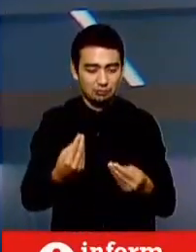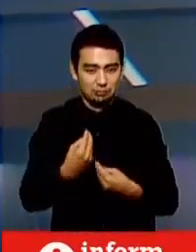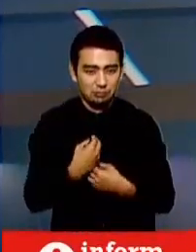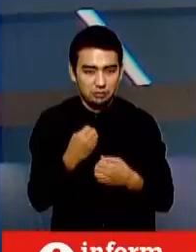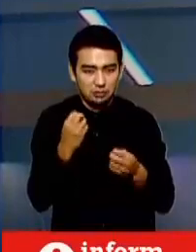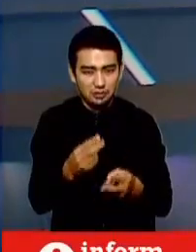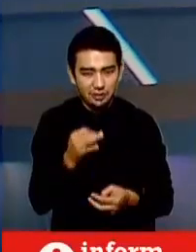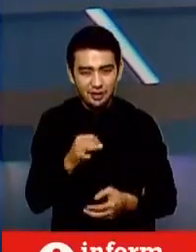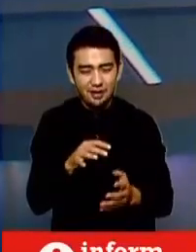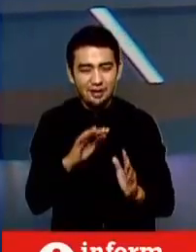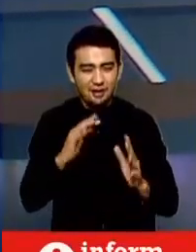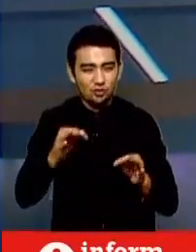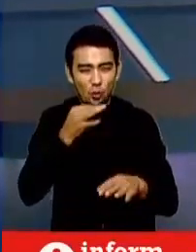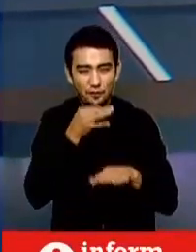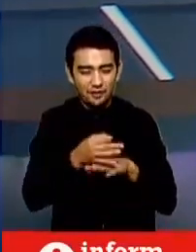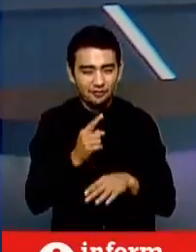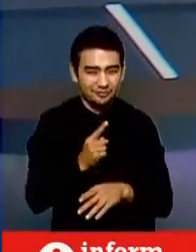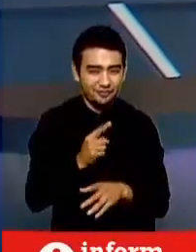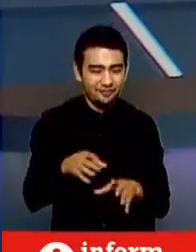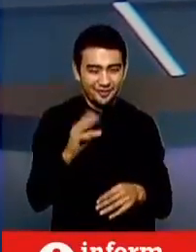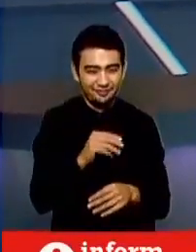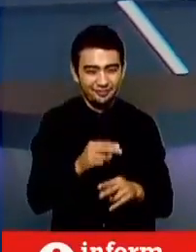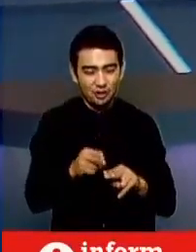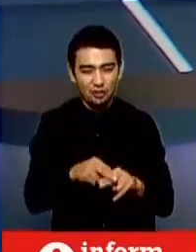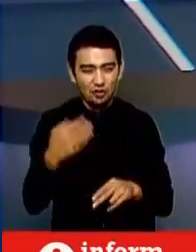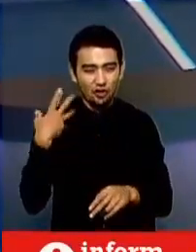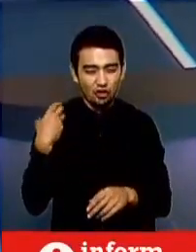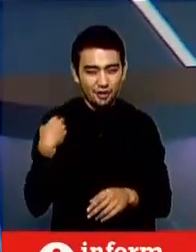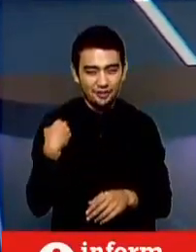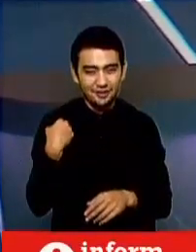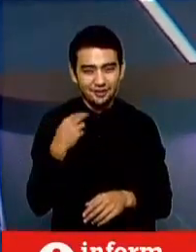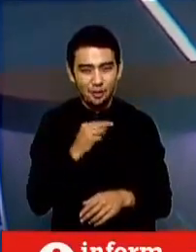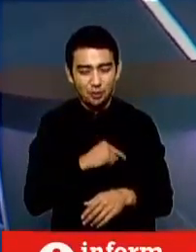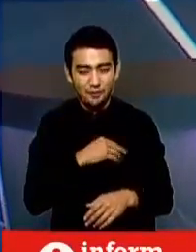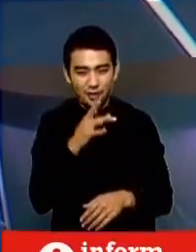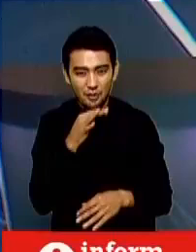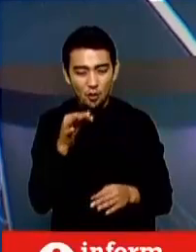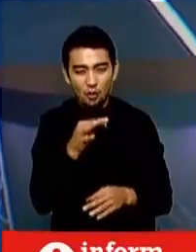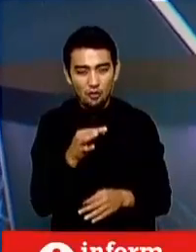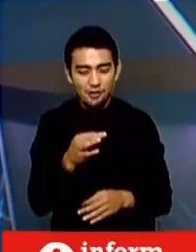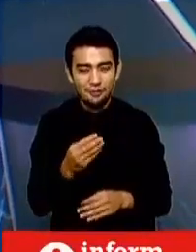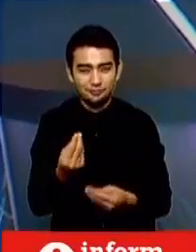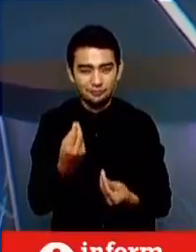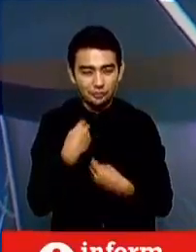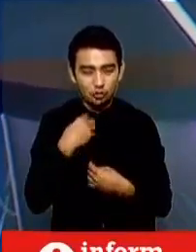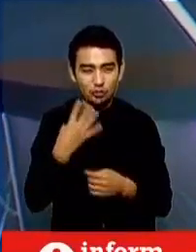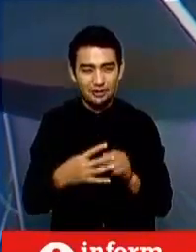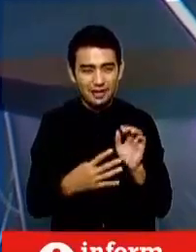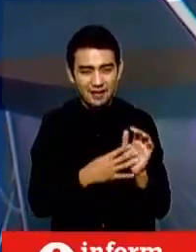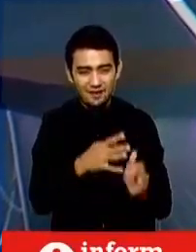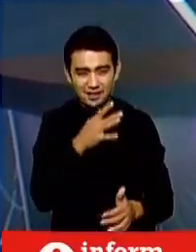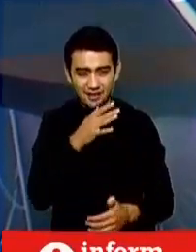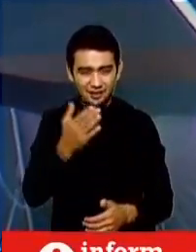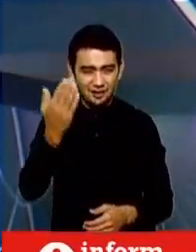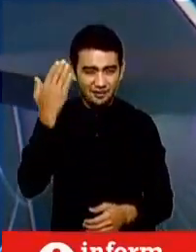Осылай деген Успен орман шаруашылығы қызметкерлері оларға басшылық қызмет барысында қолдану үшін осыдан 49 жыл бұрын шығарылған